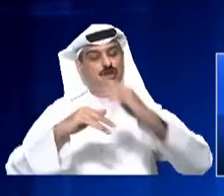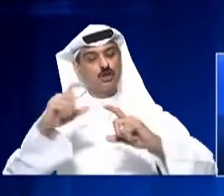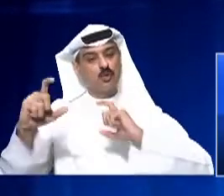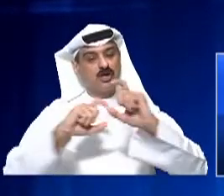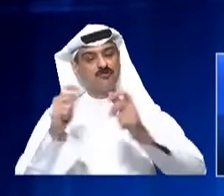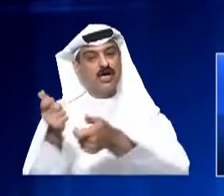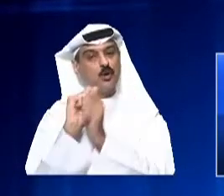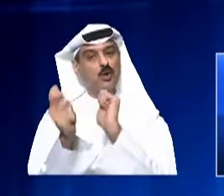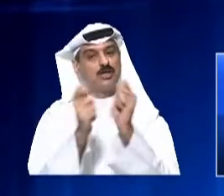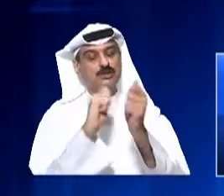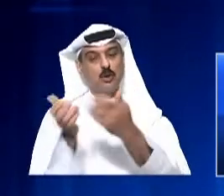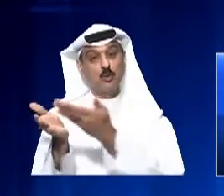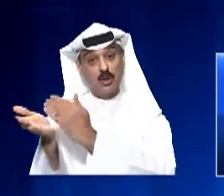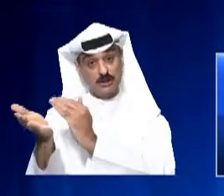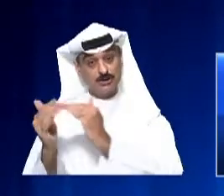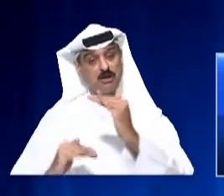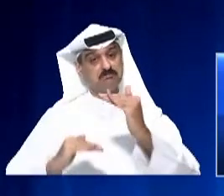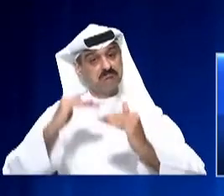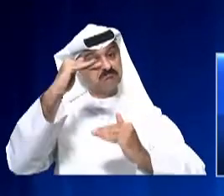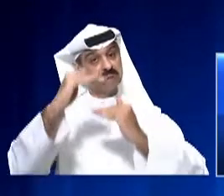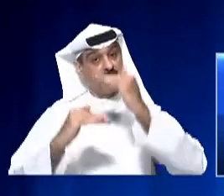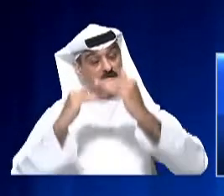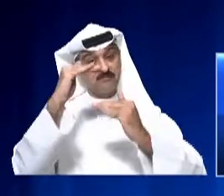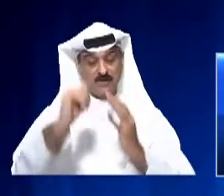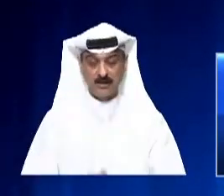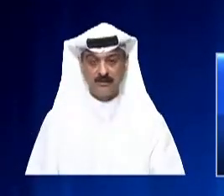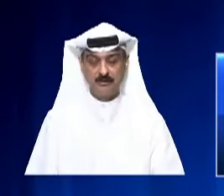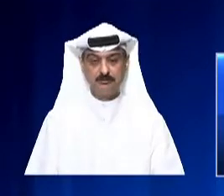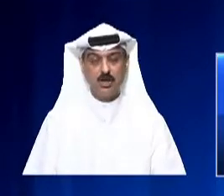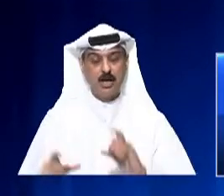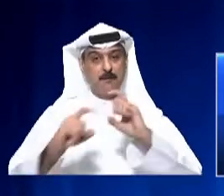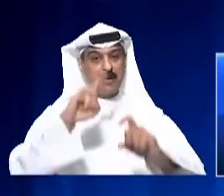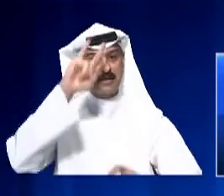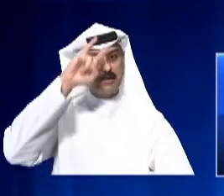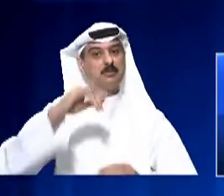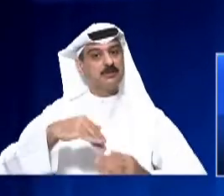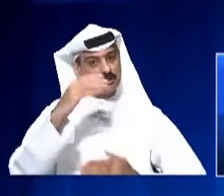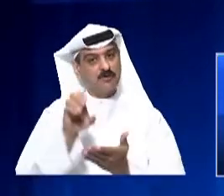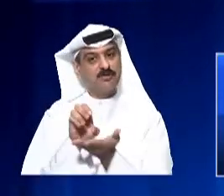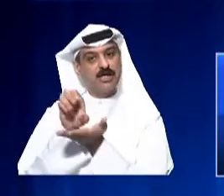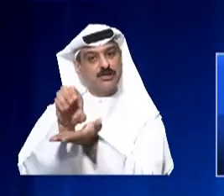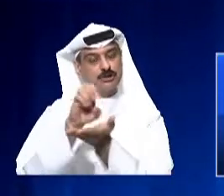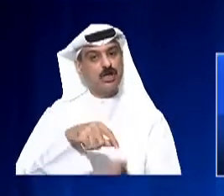والأسواق والاقتصاد، مشيرا إلى سعي المركزي لتطوير هذه الجوائز